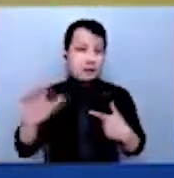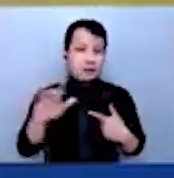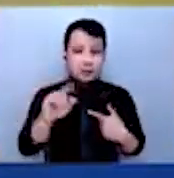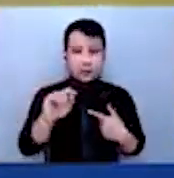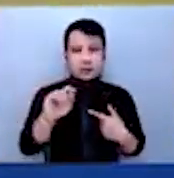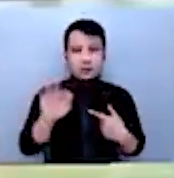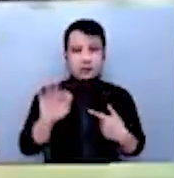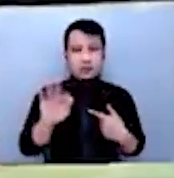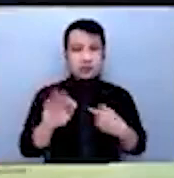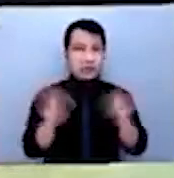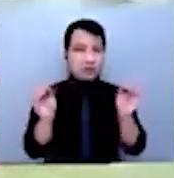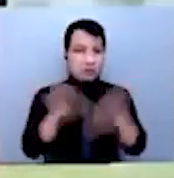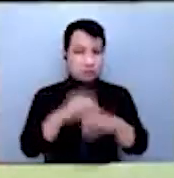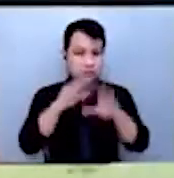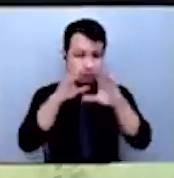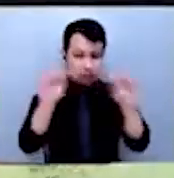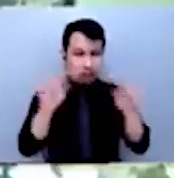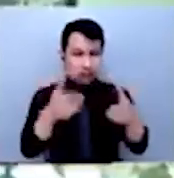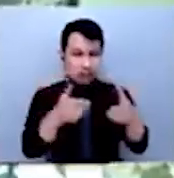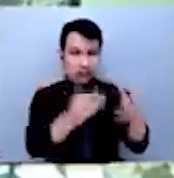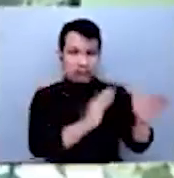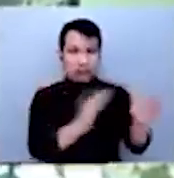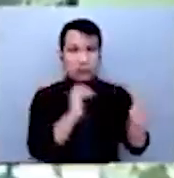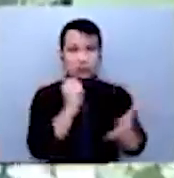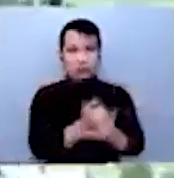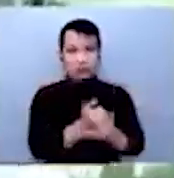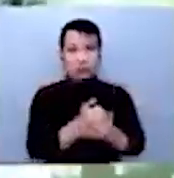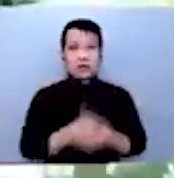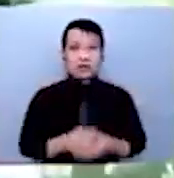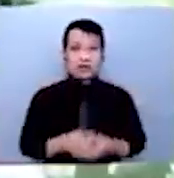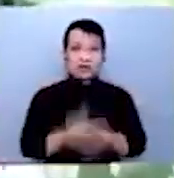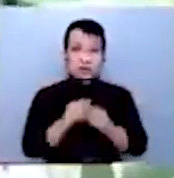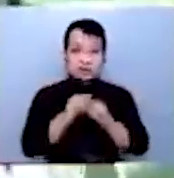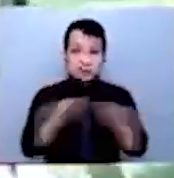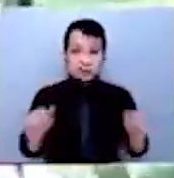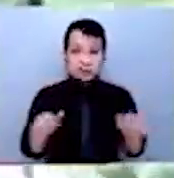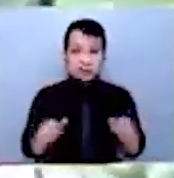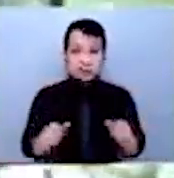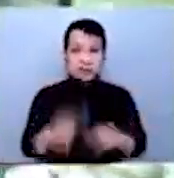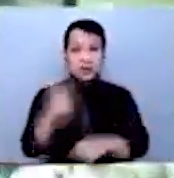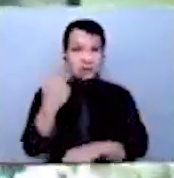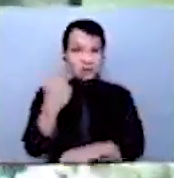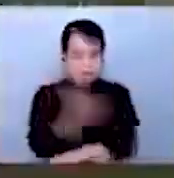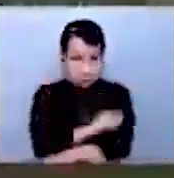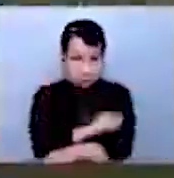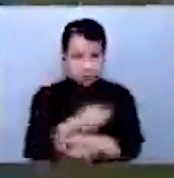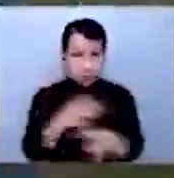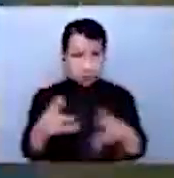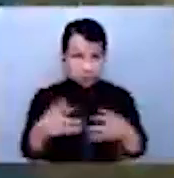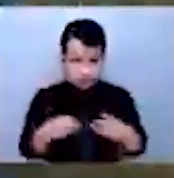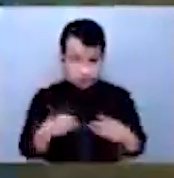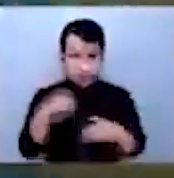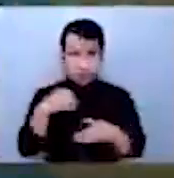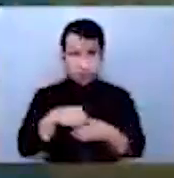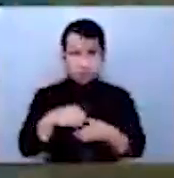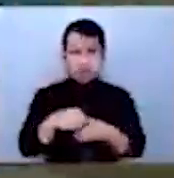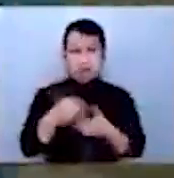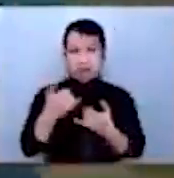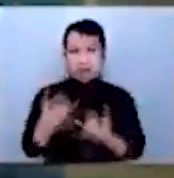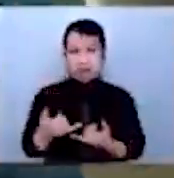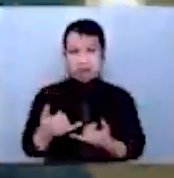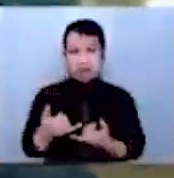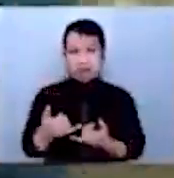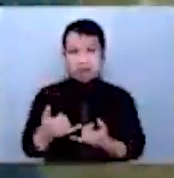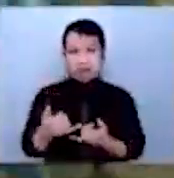o Office of the President ang nag-otorisa. Gaya ng dati, fully vaccinated lamang ang pwede sa indoors. Pero ngayon, meron